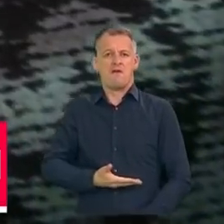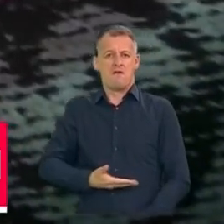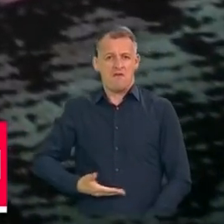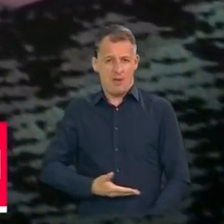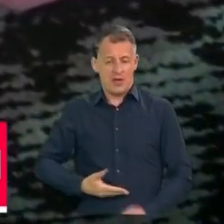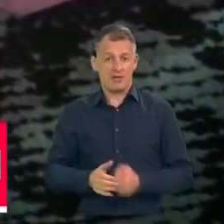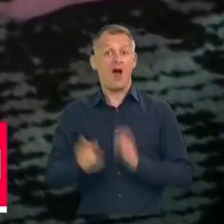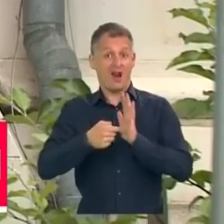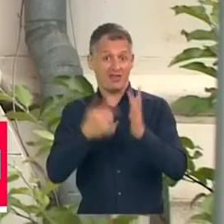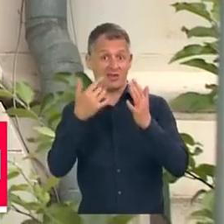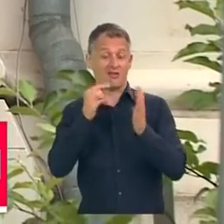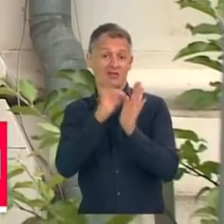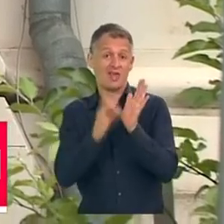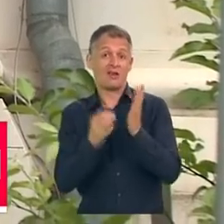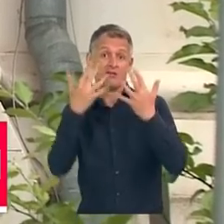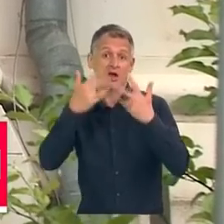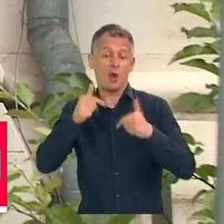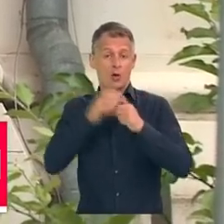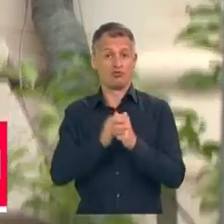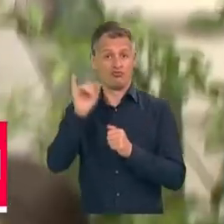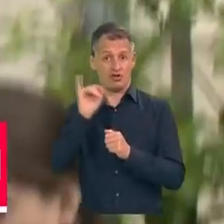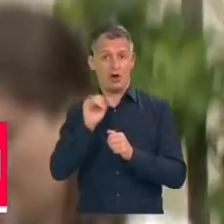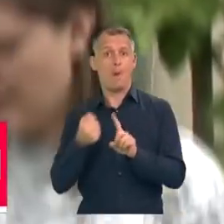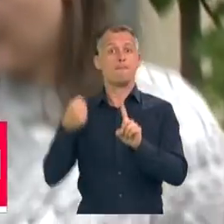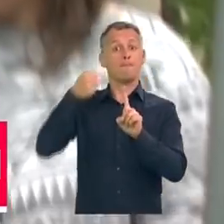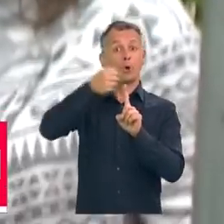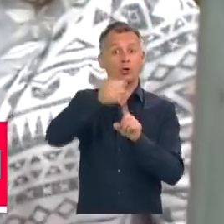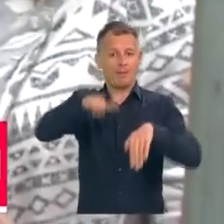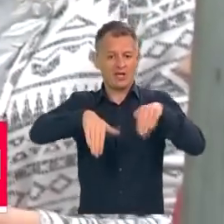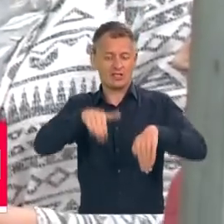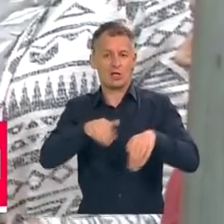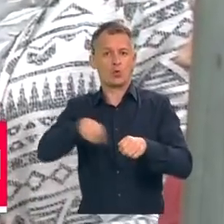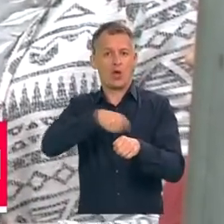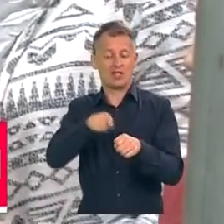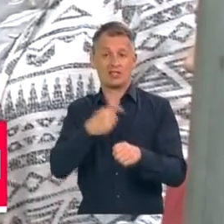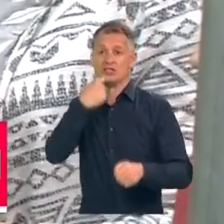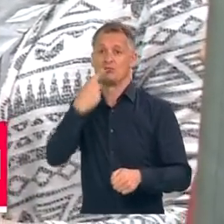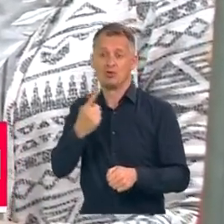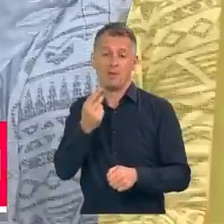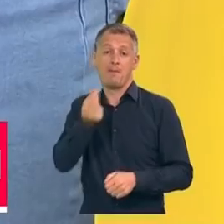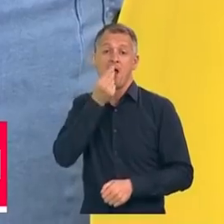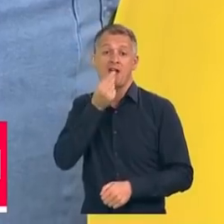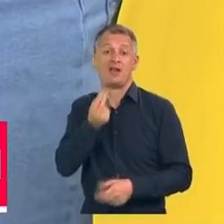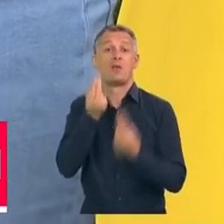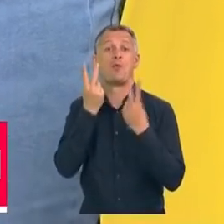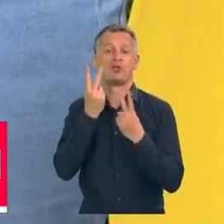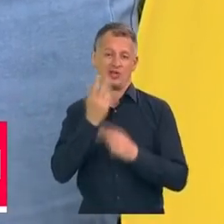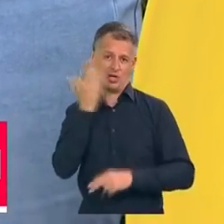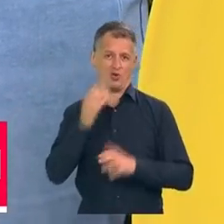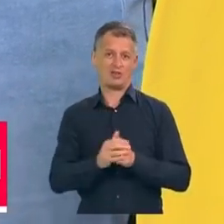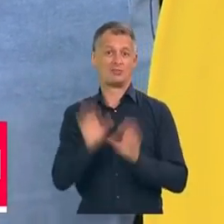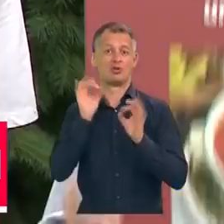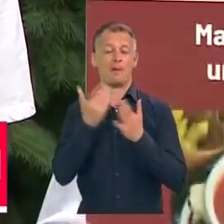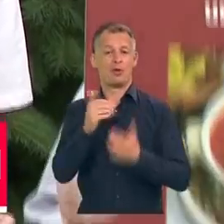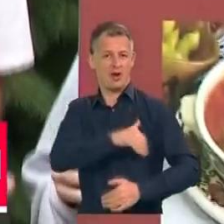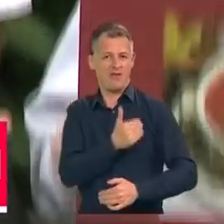statisticilor. Așa că cei care au protestat în fața Ministerului Educației spun că o masă caldă la școală ar fi mană cerească, în special pentru elevii care trăiesc